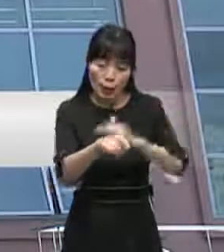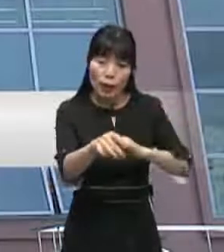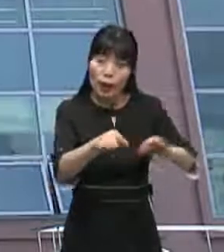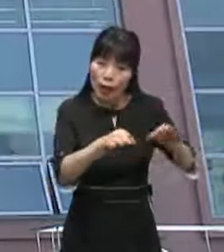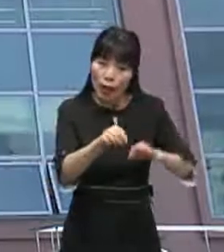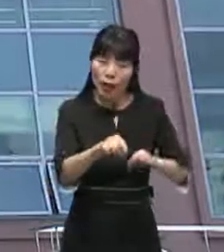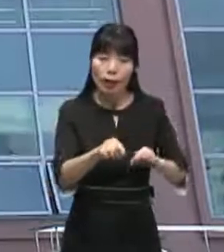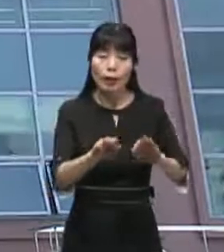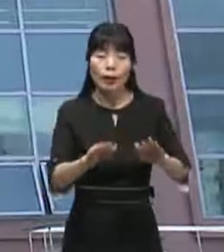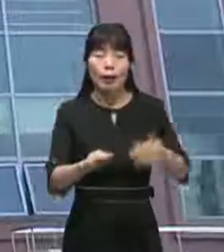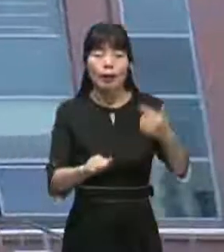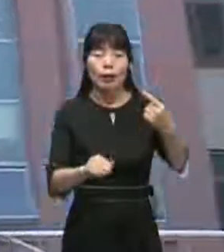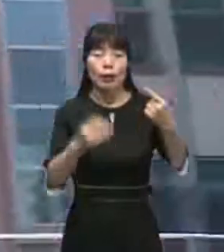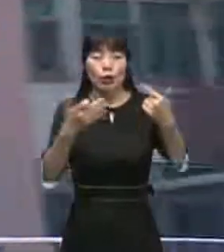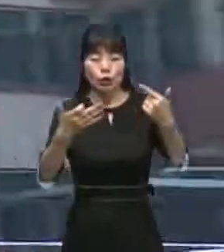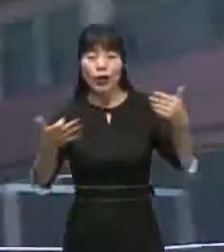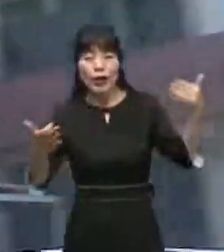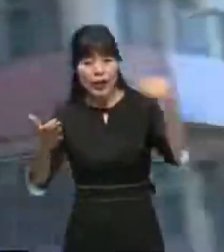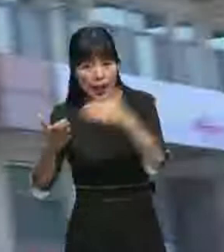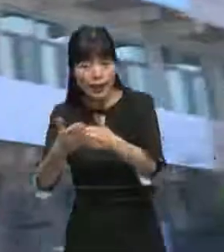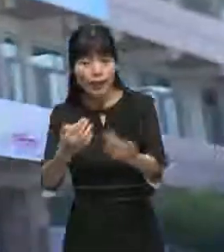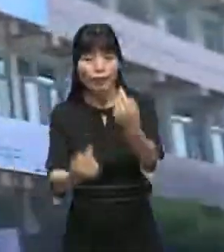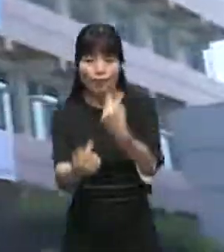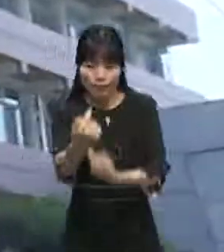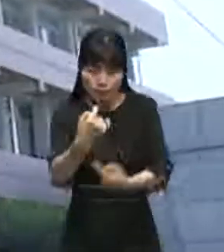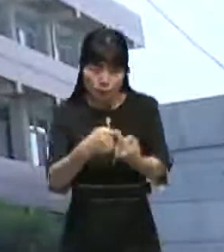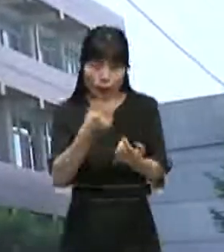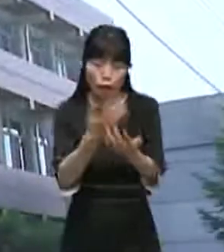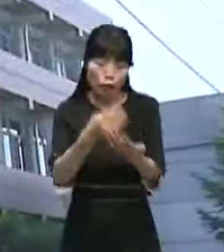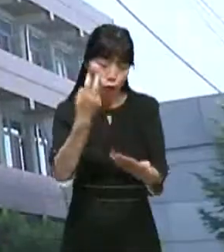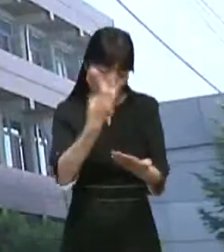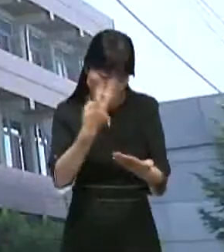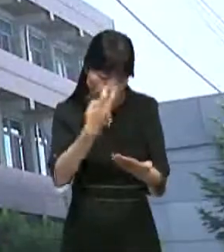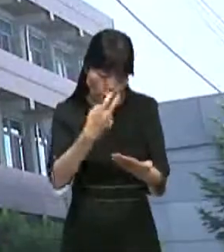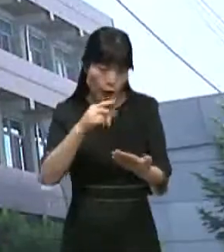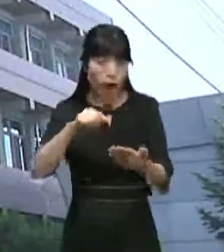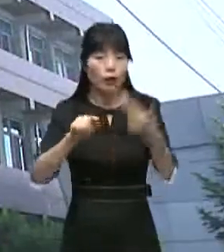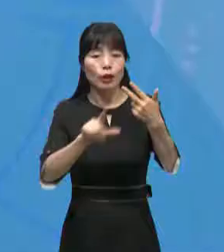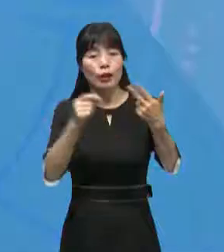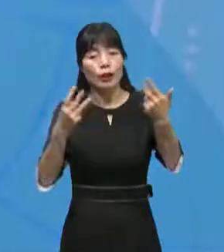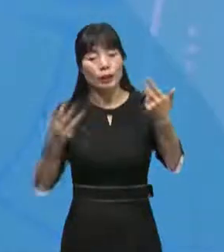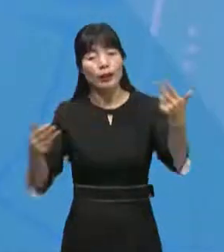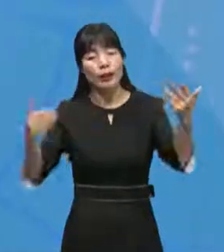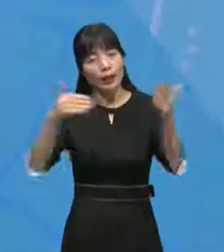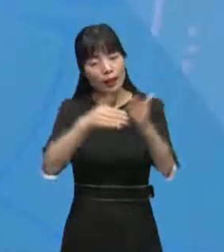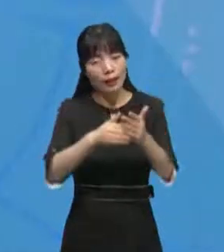오는 19일까지 신청 접수를 받아 서류 검토 후 다음 달 3일까지 지급할 예정입니다.